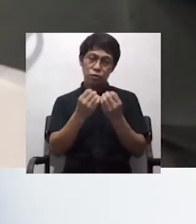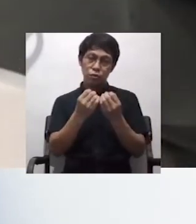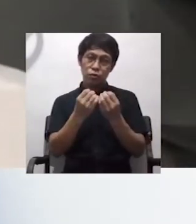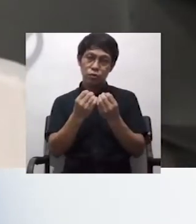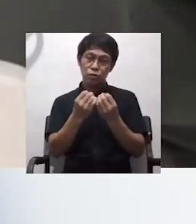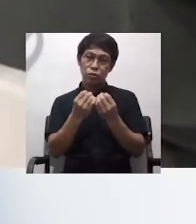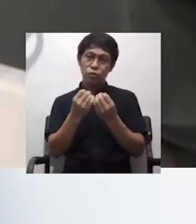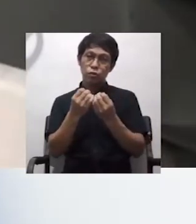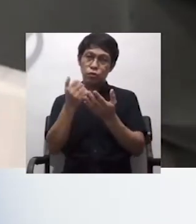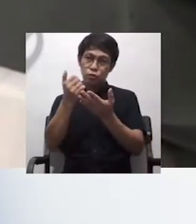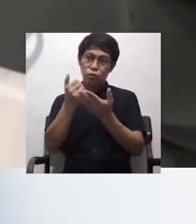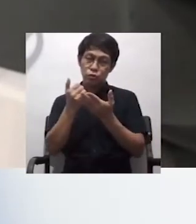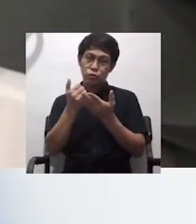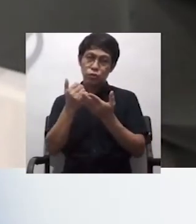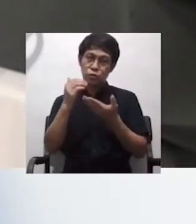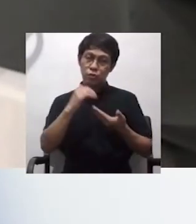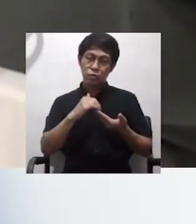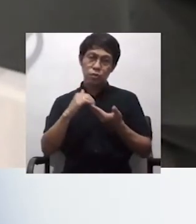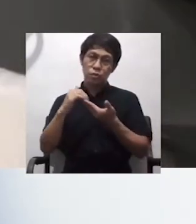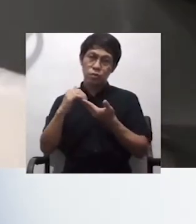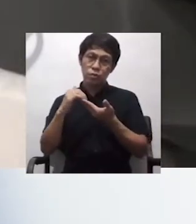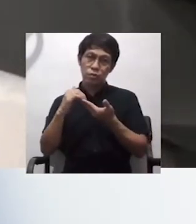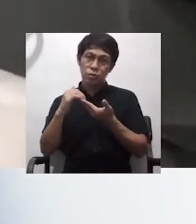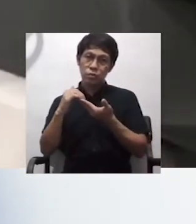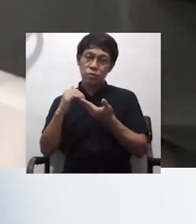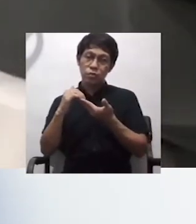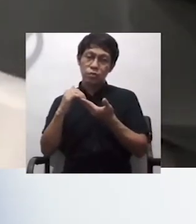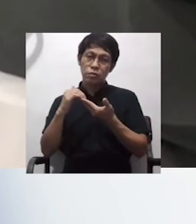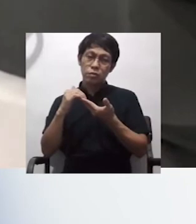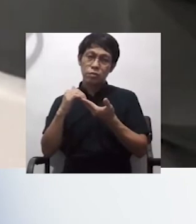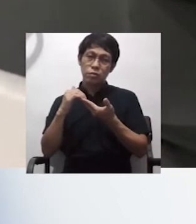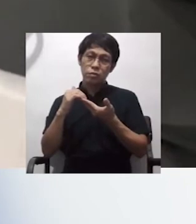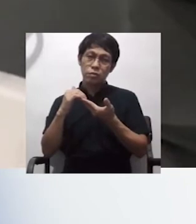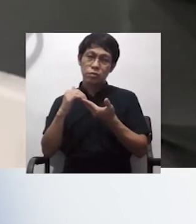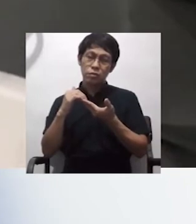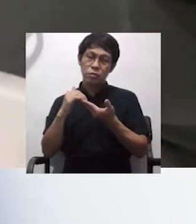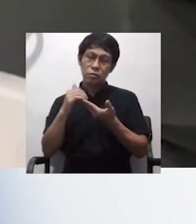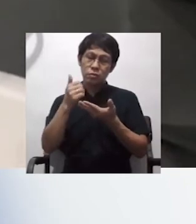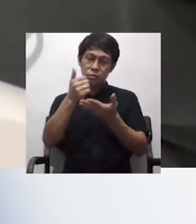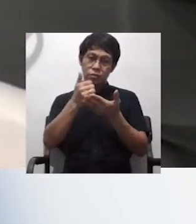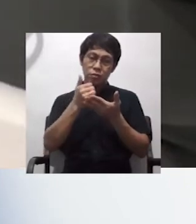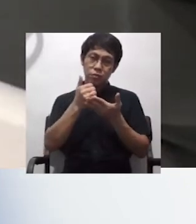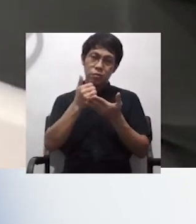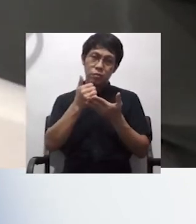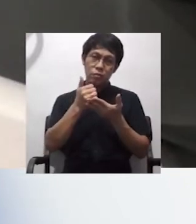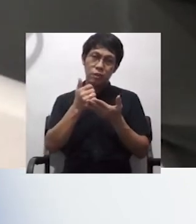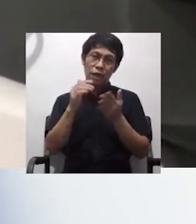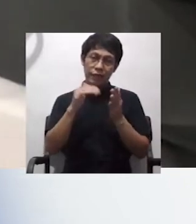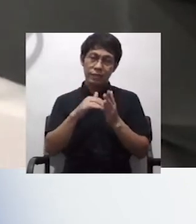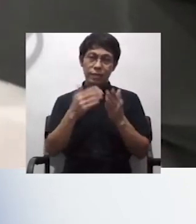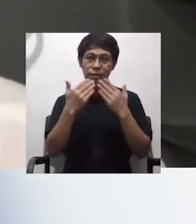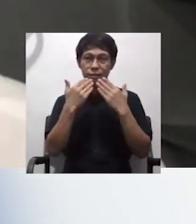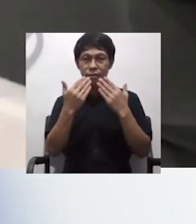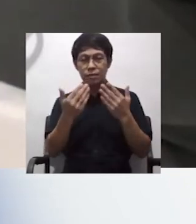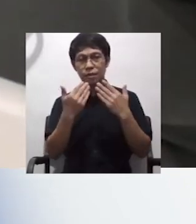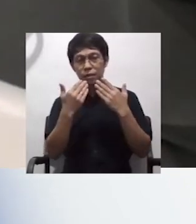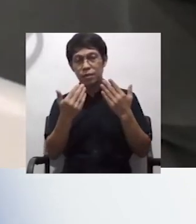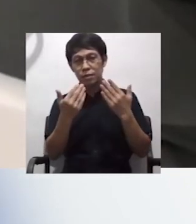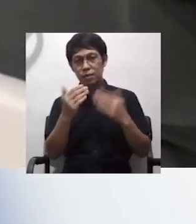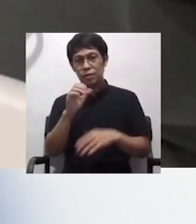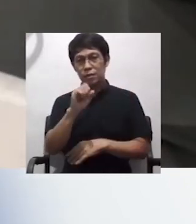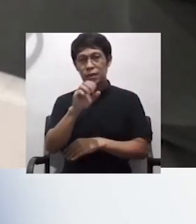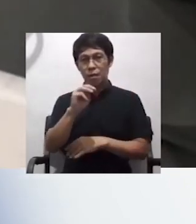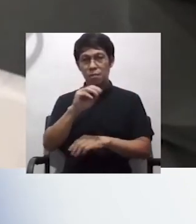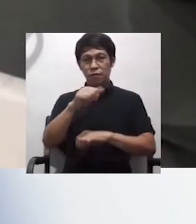na tumutulong sa kapwa ko, mahal ko, para makarating ang kinakailangan tulong. Salamat lalong-lalo